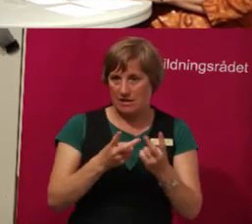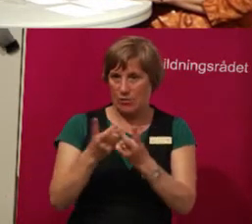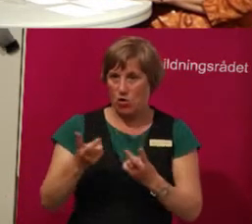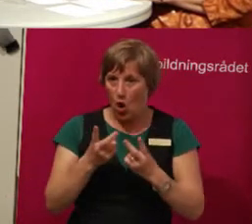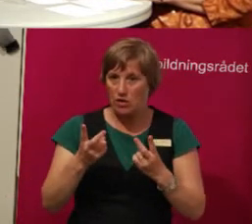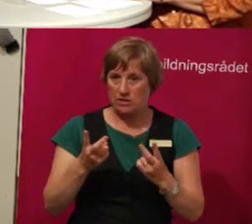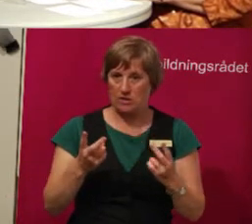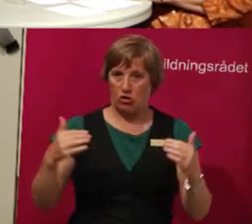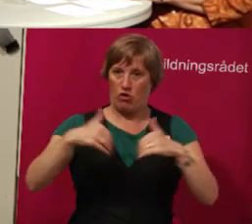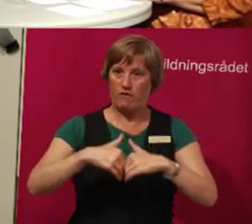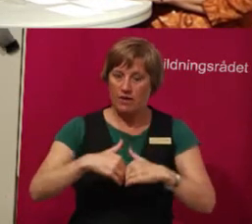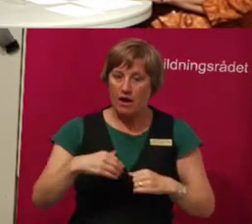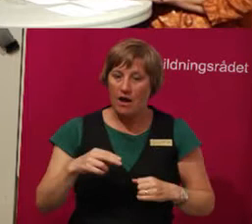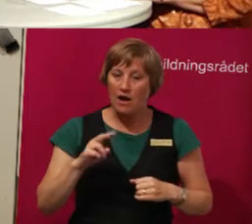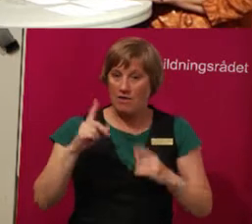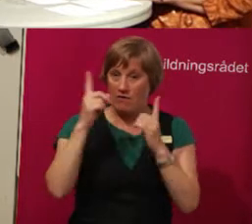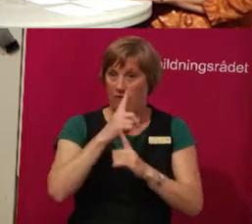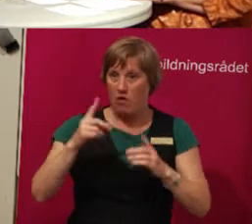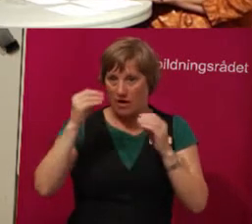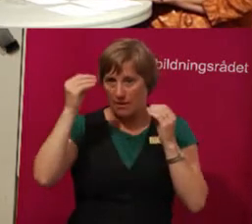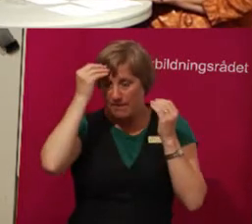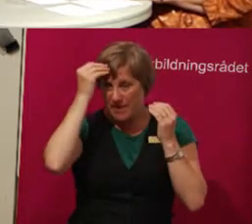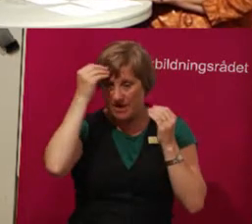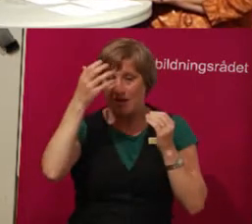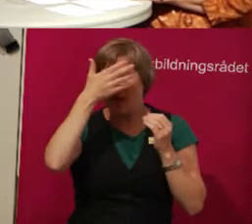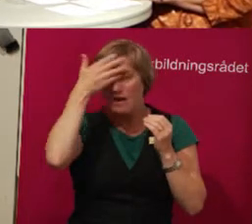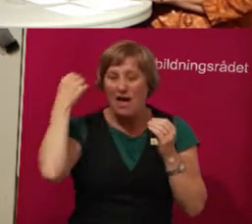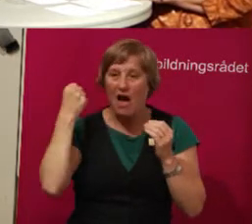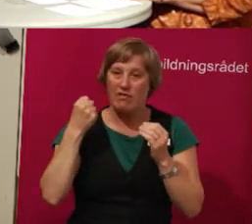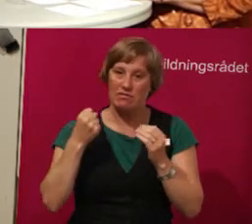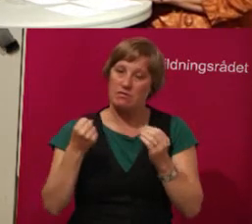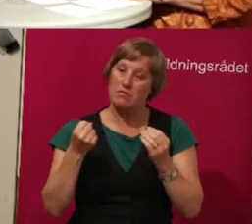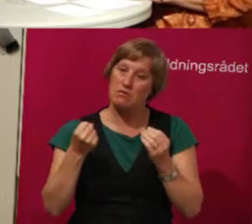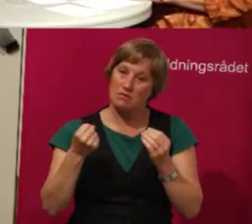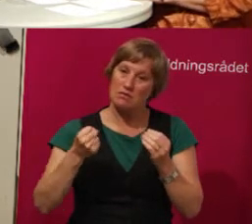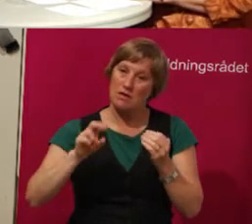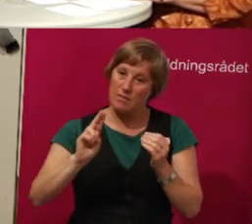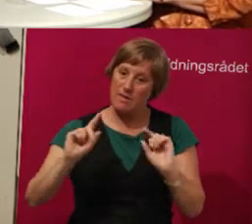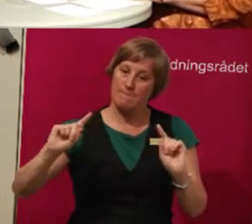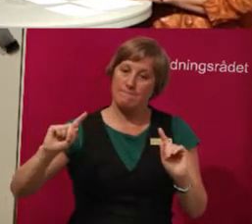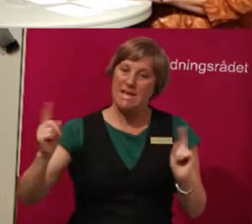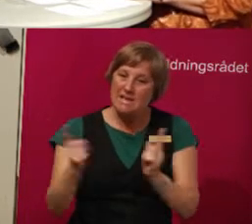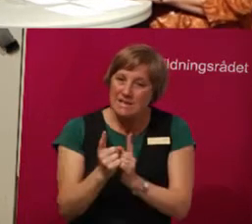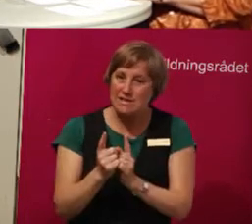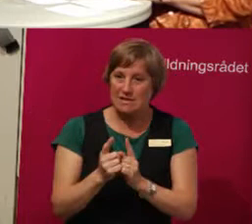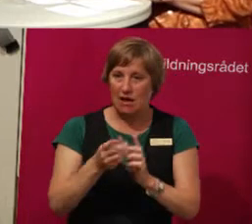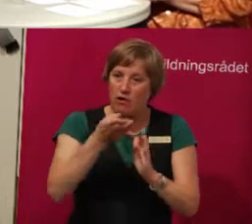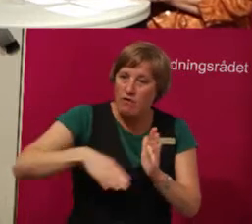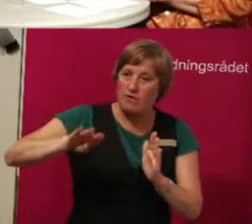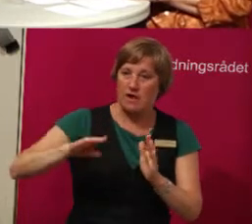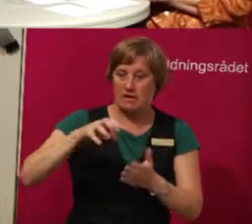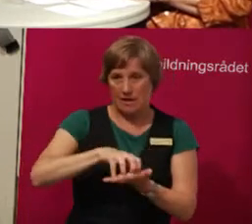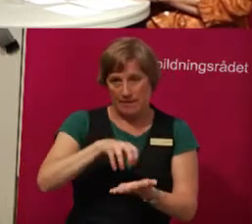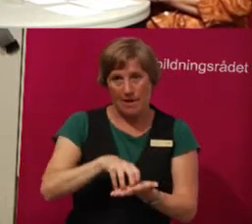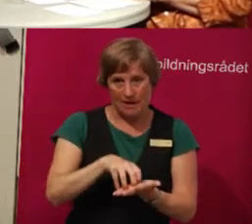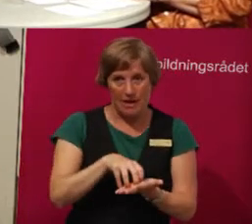samhälle. Och jag vill påstå att folkbildningen är en av de krafter som kan motverka ökande klyftor i samhället som vi behöver mer och mer än någonsin